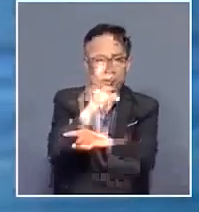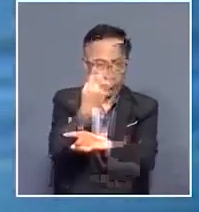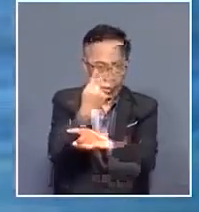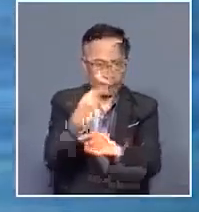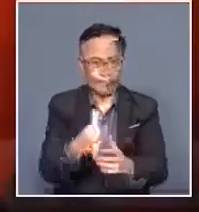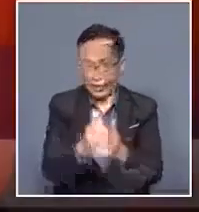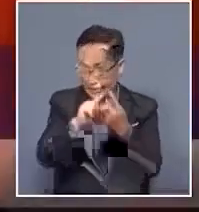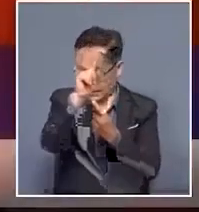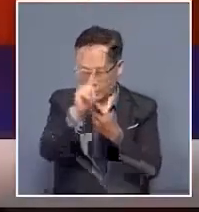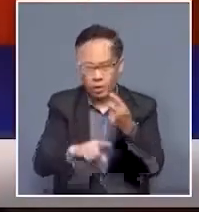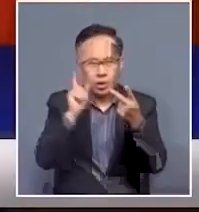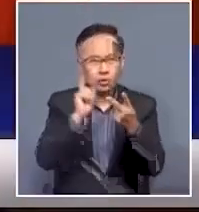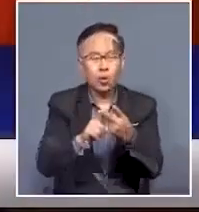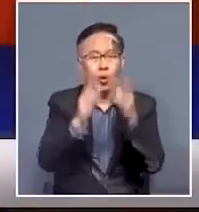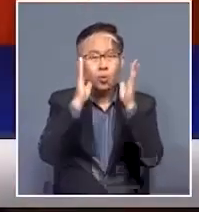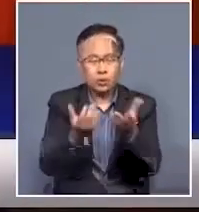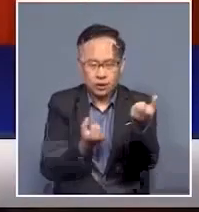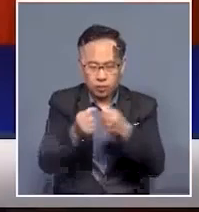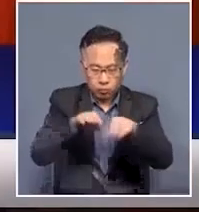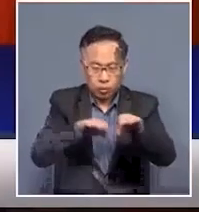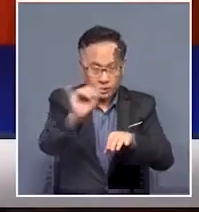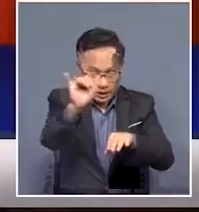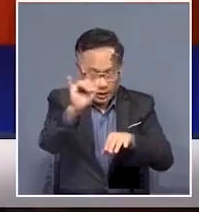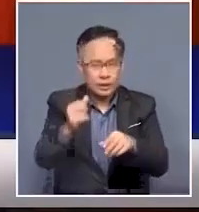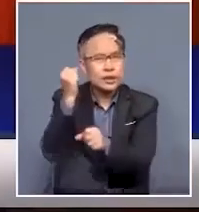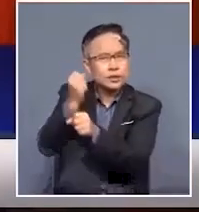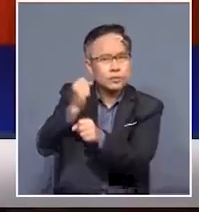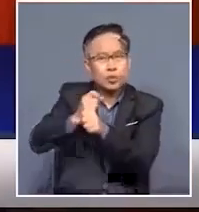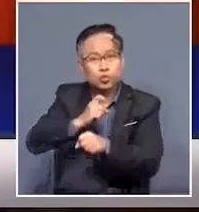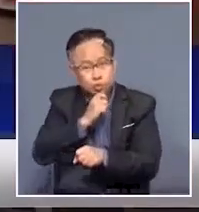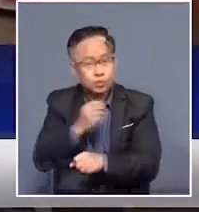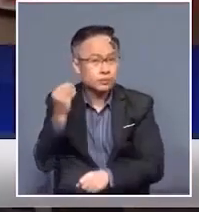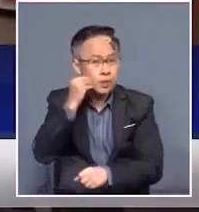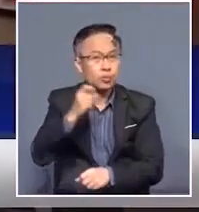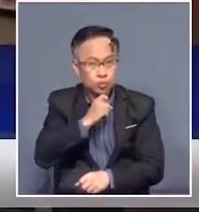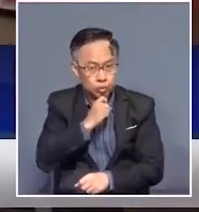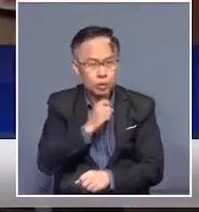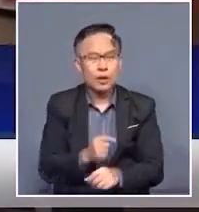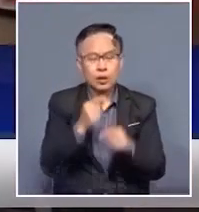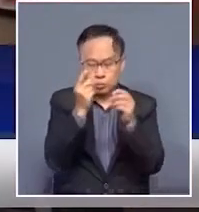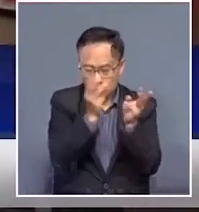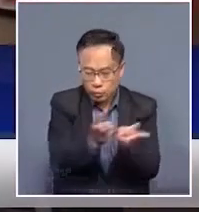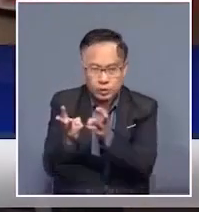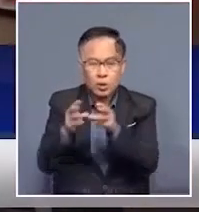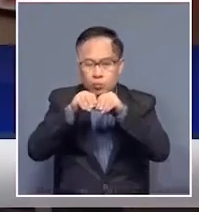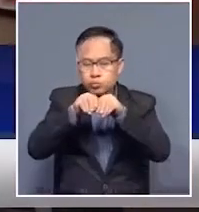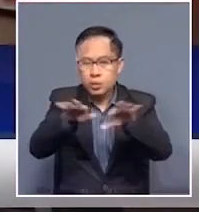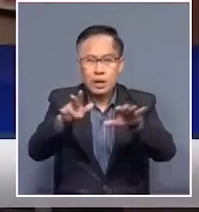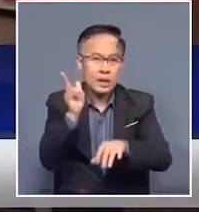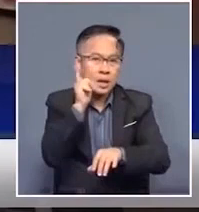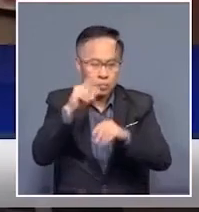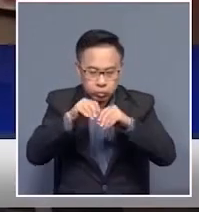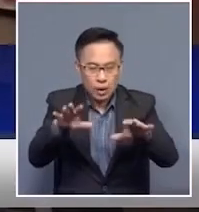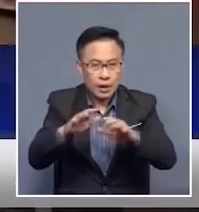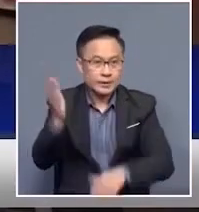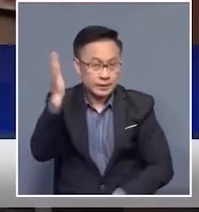ที่ยังไม่ออกมาในผิวการจราจร ยังทำงานกันอย ู่ใช่ครับตรงนี้เราจะต้องทุกช่องทางเพื่อที่จะแจ้งข้อมูลให้เขา